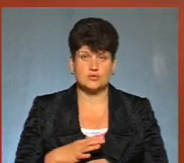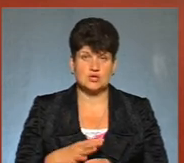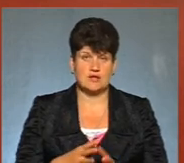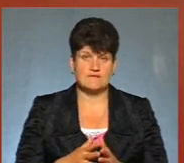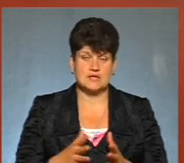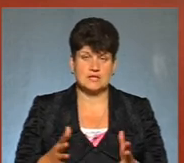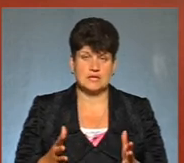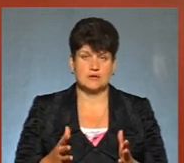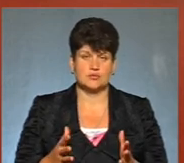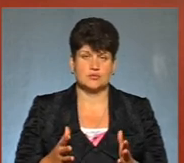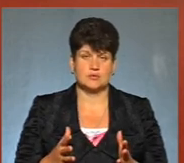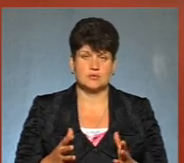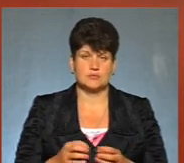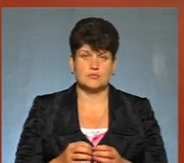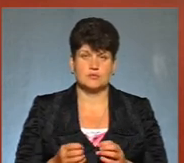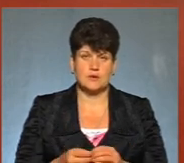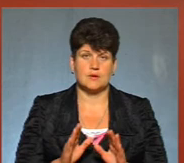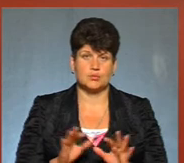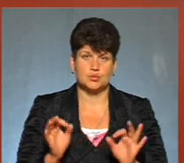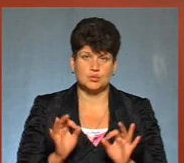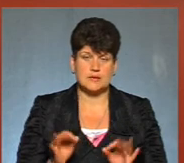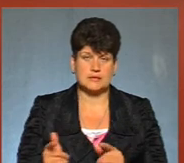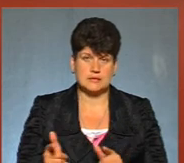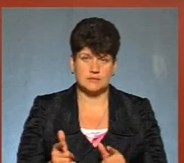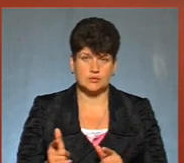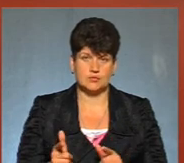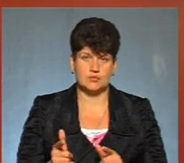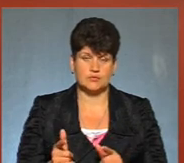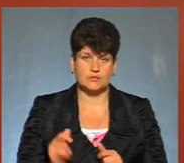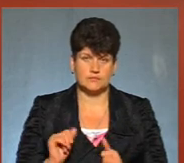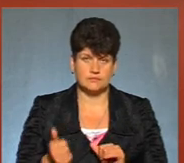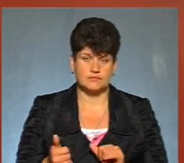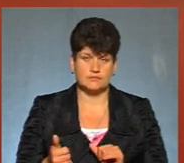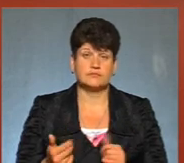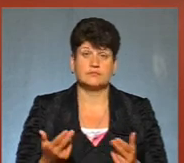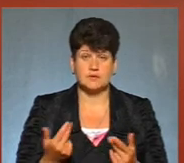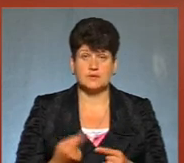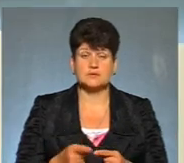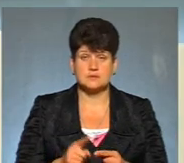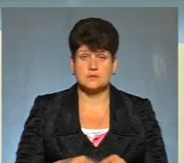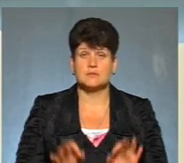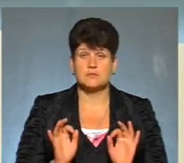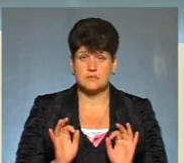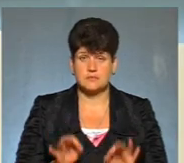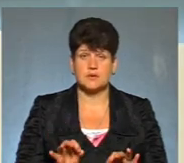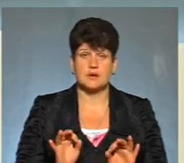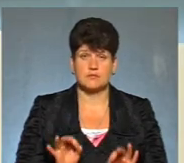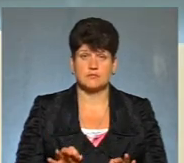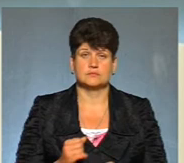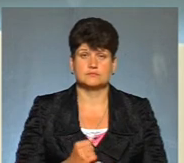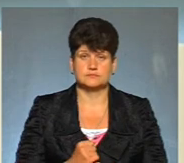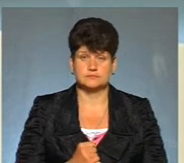великої загрози, яка може бути восени, тобто підготовка заздалегідь? Ну, це абсолютно правильний крок.